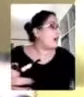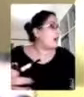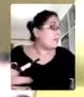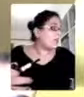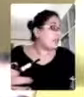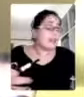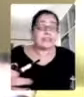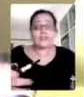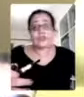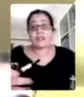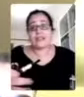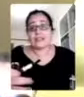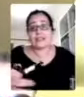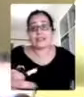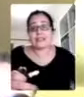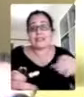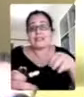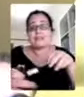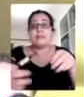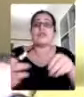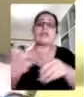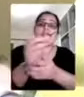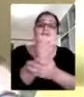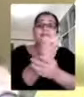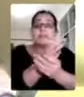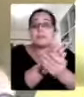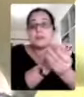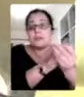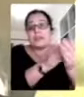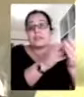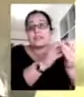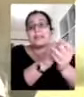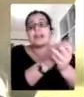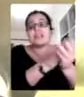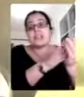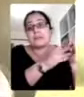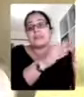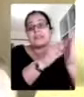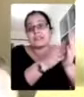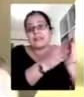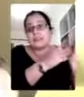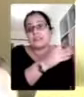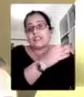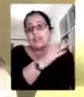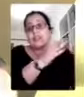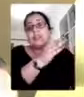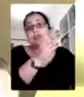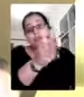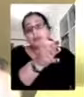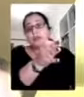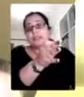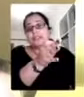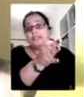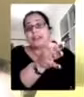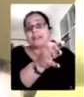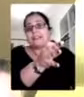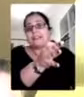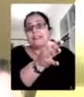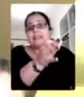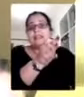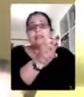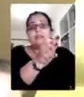kapatıyor ama Şahin'in çok fazla sayıda birçok insanın da pipoyu bırakmasına başlayamamasına sebep olacak kötü pipoları da